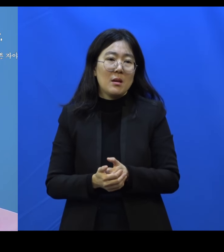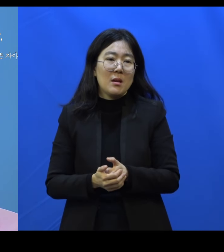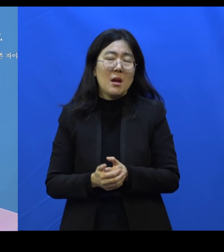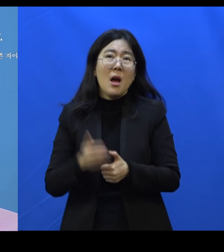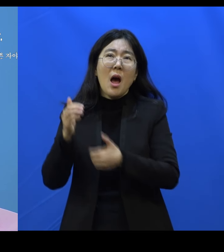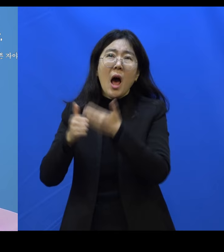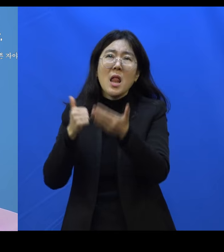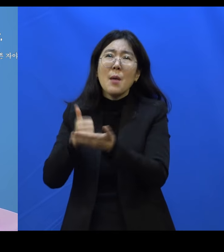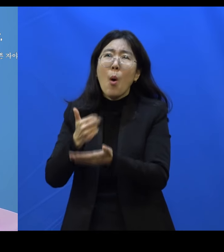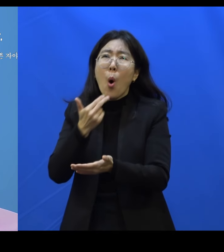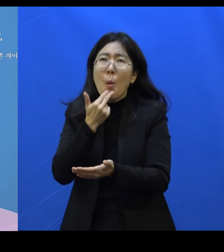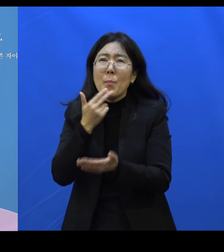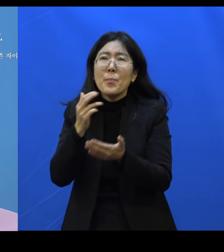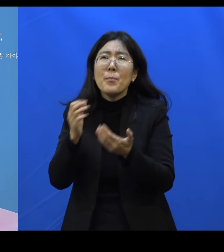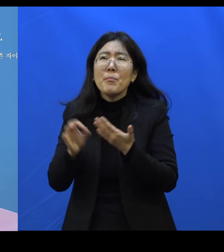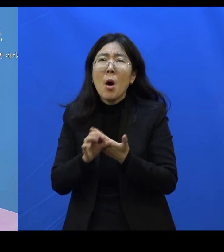됩니다.